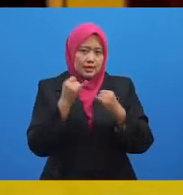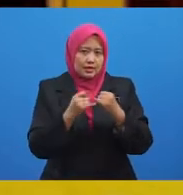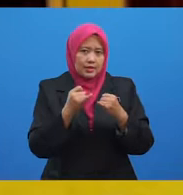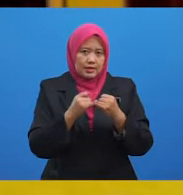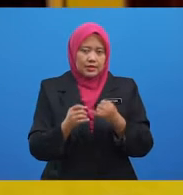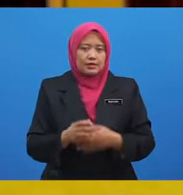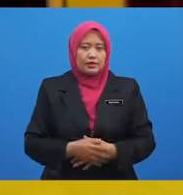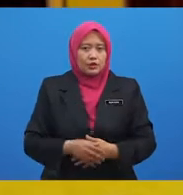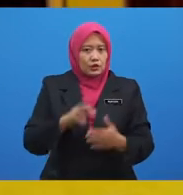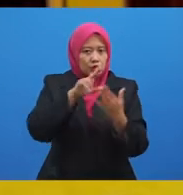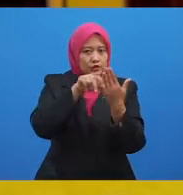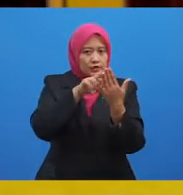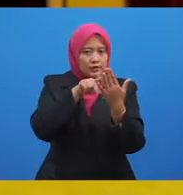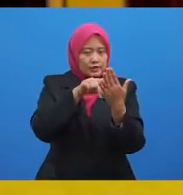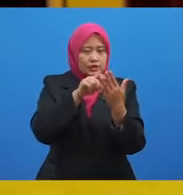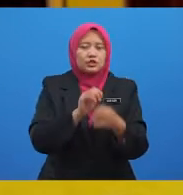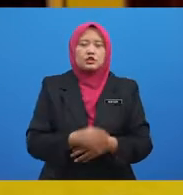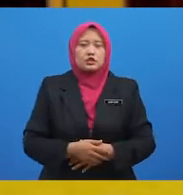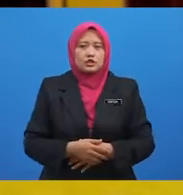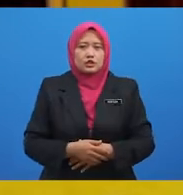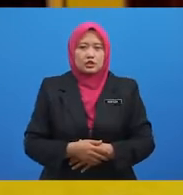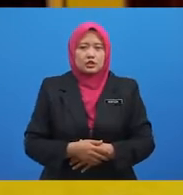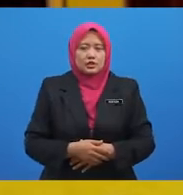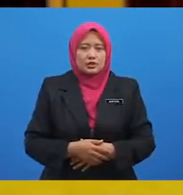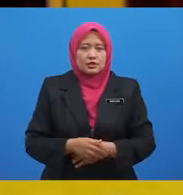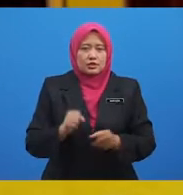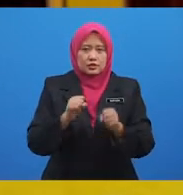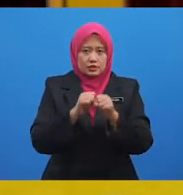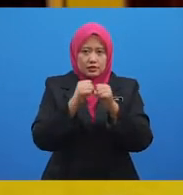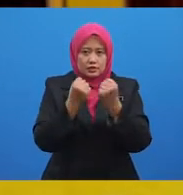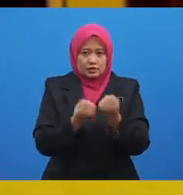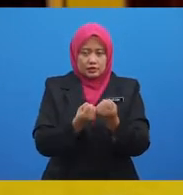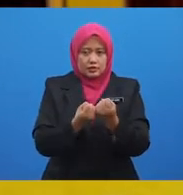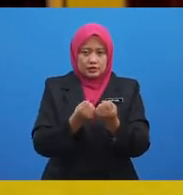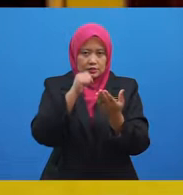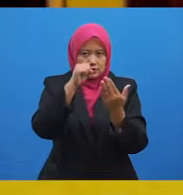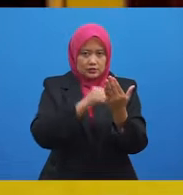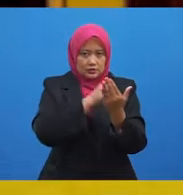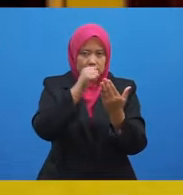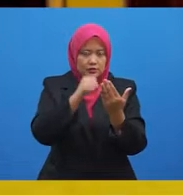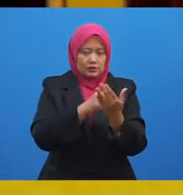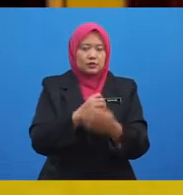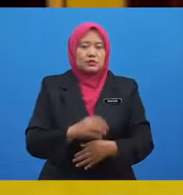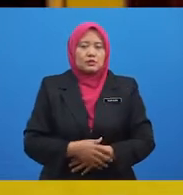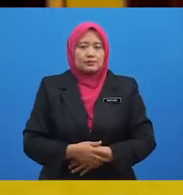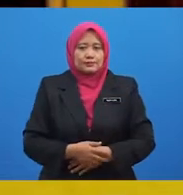berdasarkan kajian komponen sastra yang dikaji dalam seloka Berbuat Istana zaman